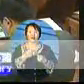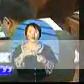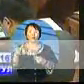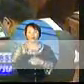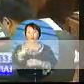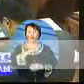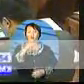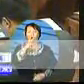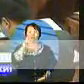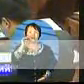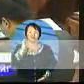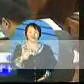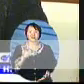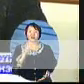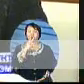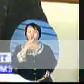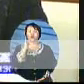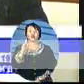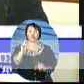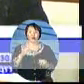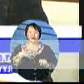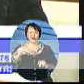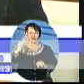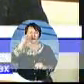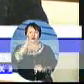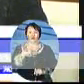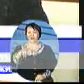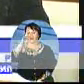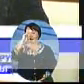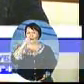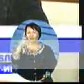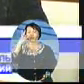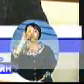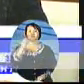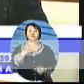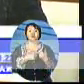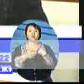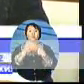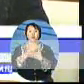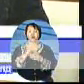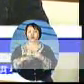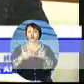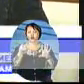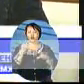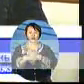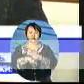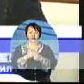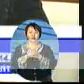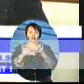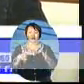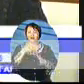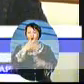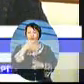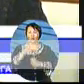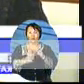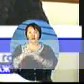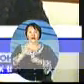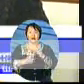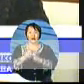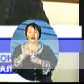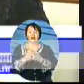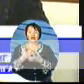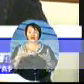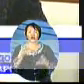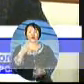эрүүл мэндийн яамныхан сануулж байна. Одоо сүүлийн 7 жилийн байдлаар үзэх юм бол тамхины үйлдвэрлэл 5 дахин нэмэгдсэн байхад